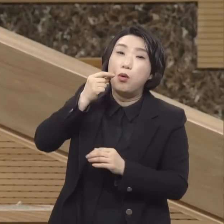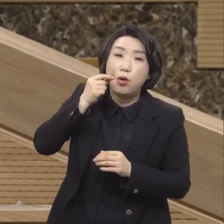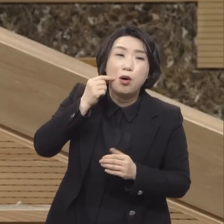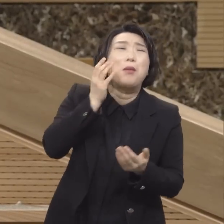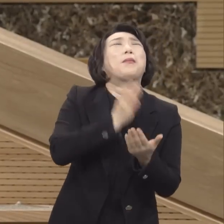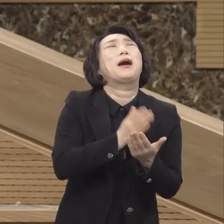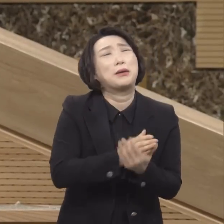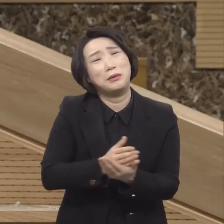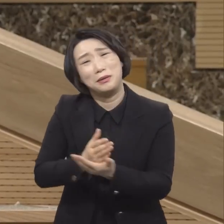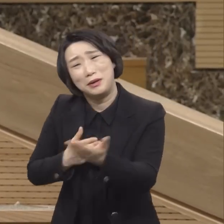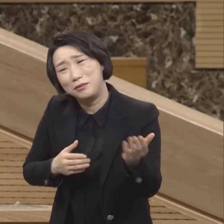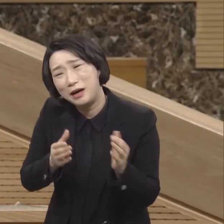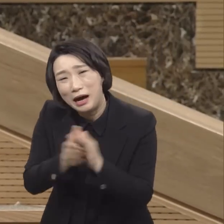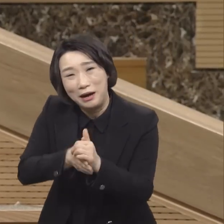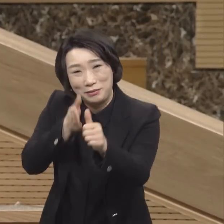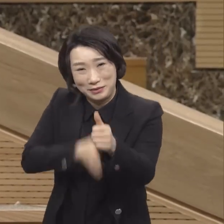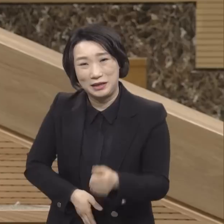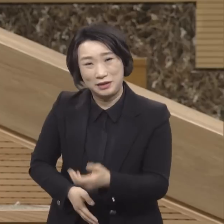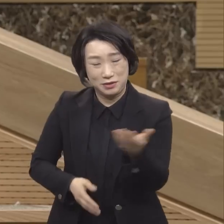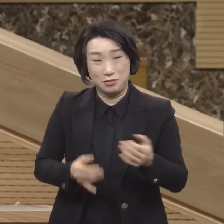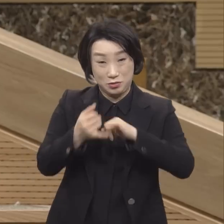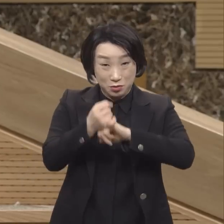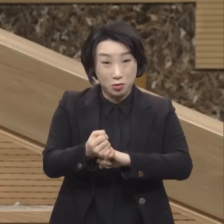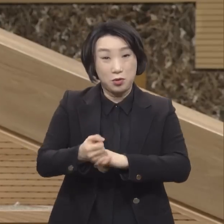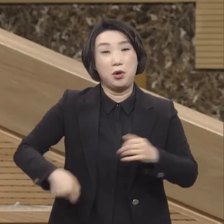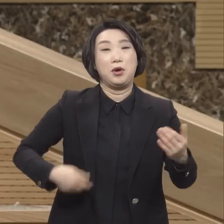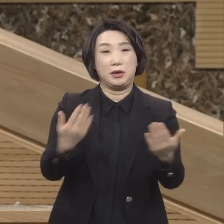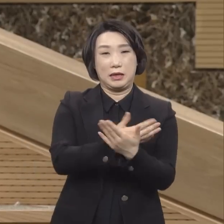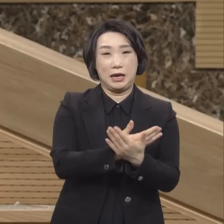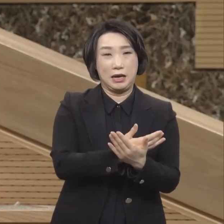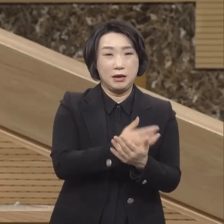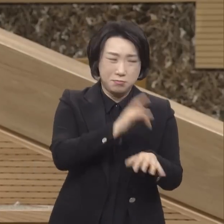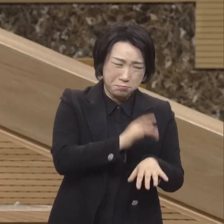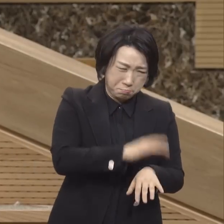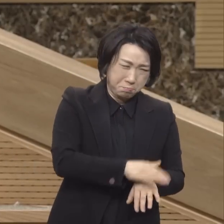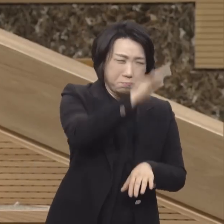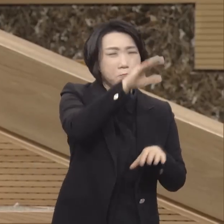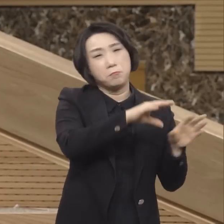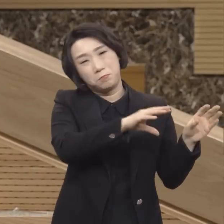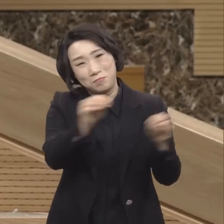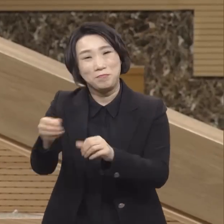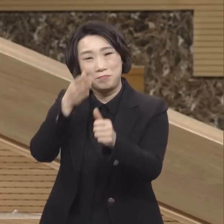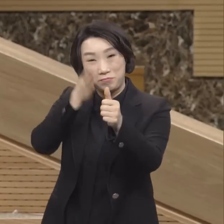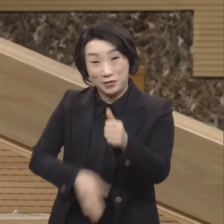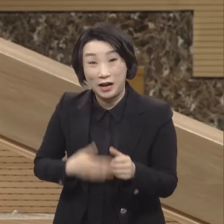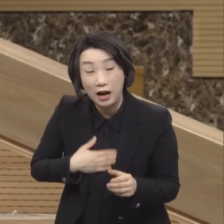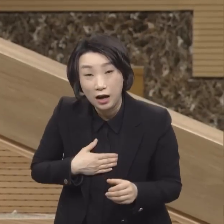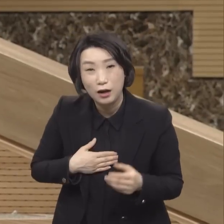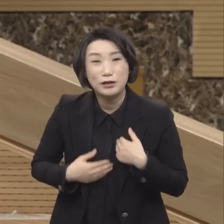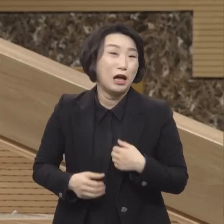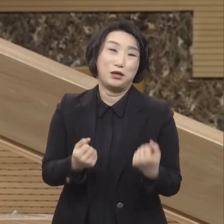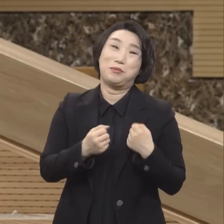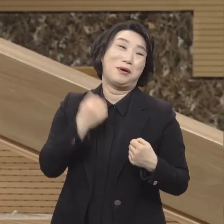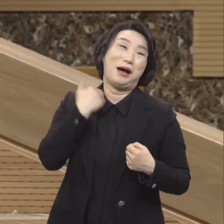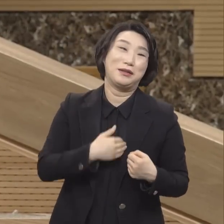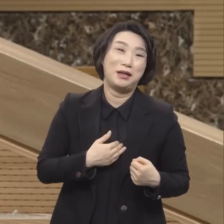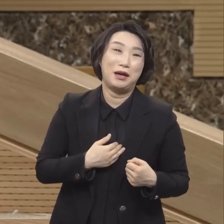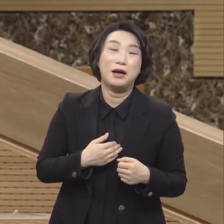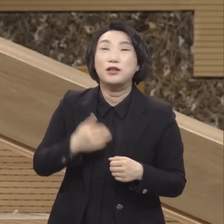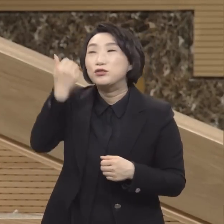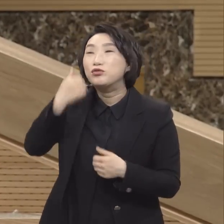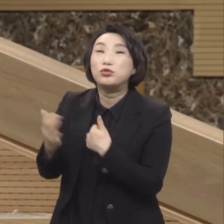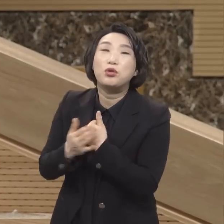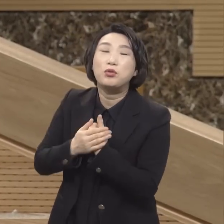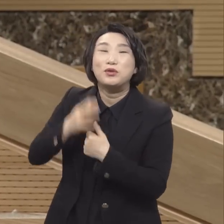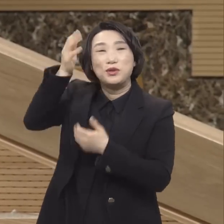아멘 합시다. 반드시 회개해서 버리장머리를 고쳐라. 내가 못 고친다. 누가 고쳐주느냐?